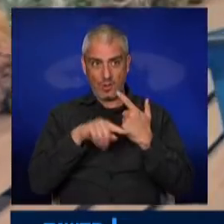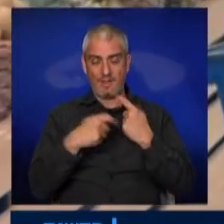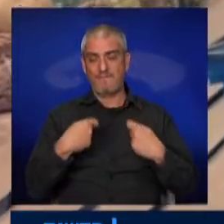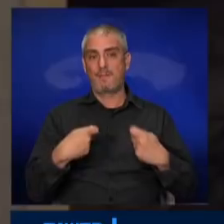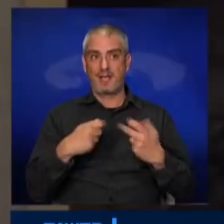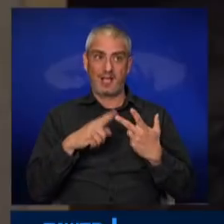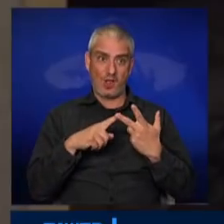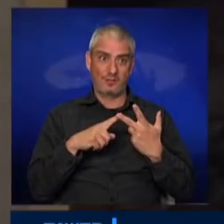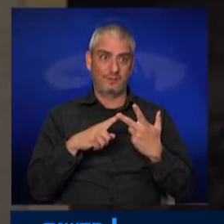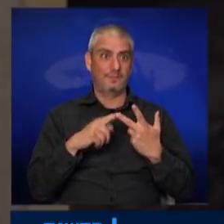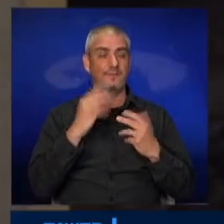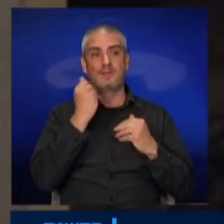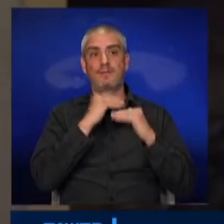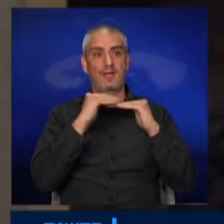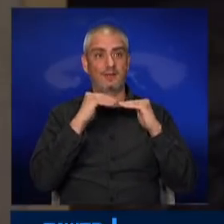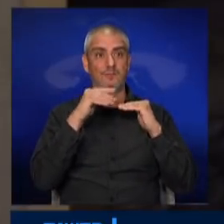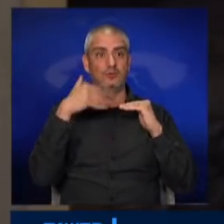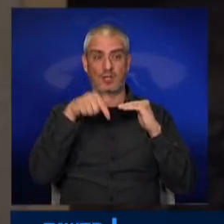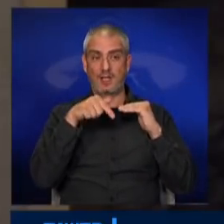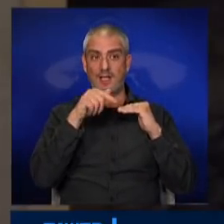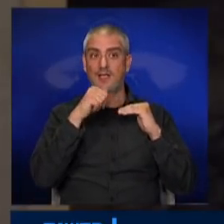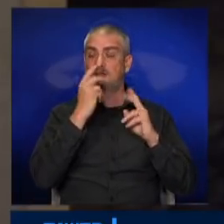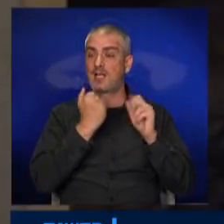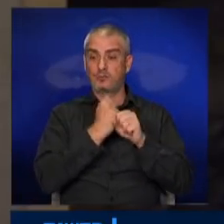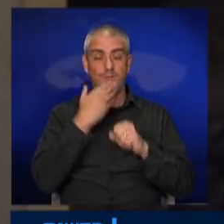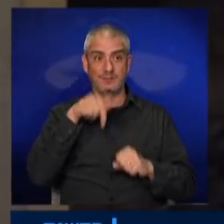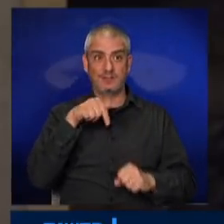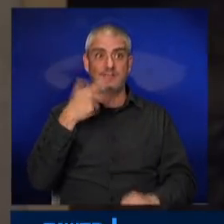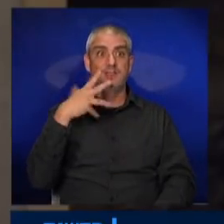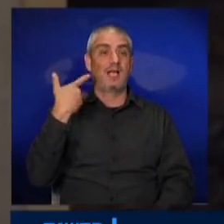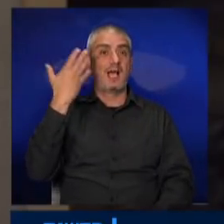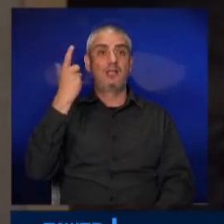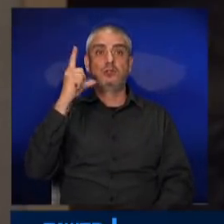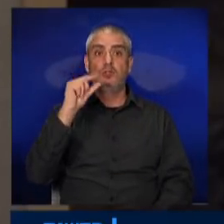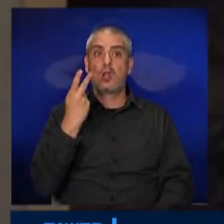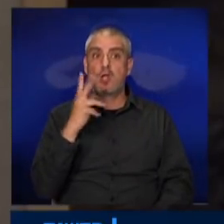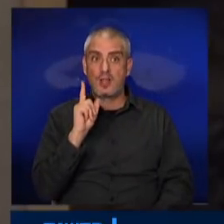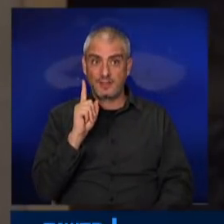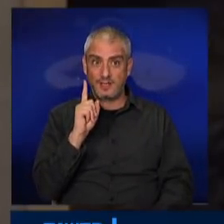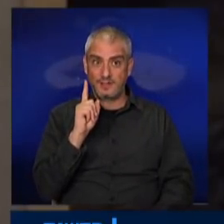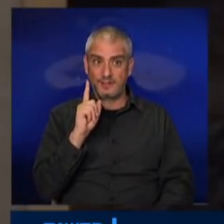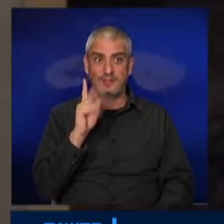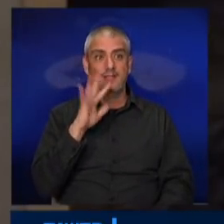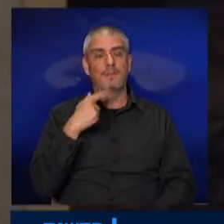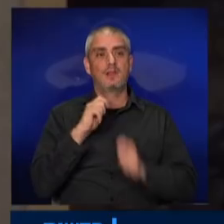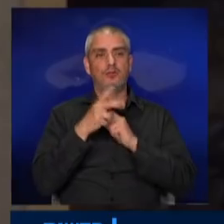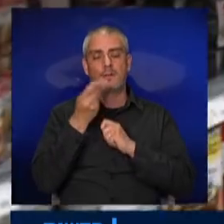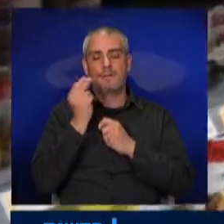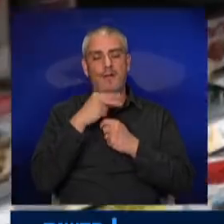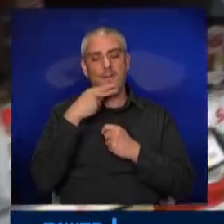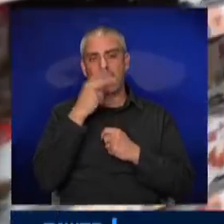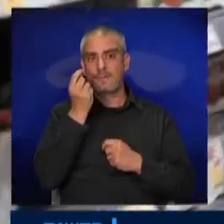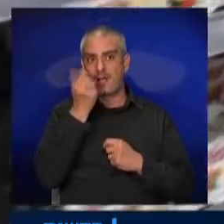ומחירות. רף המחירים שייצרו כאן בארץ יהיה זול יותר, גם אם נשלם פרמיה